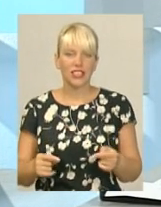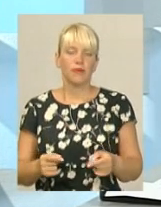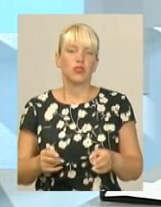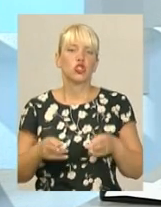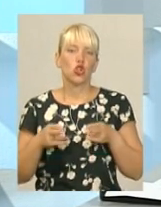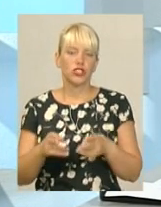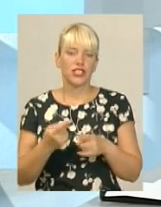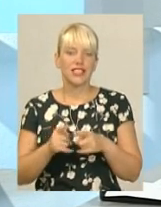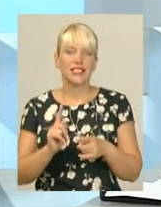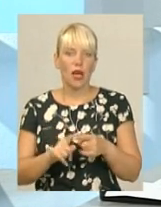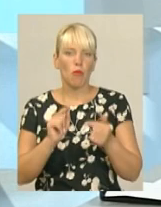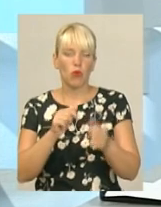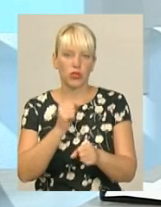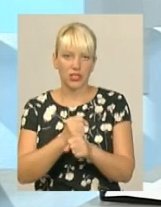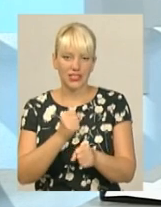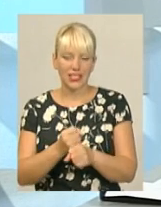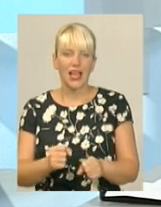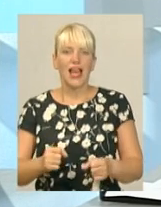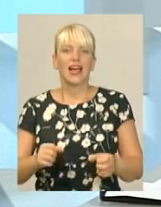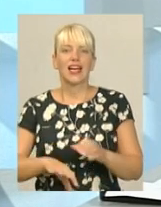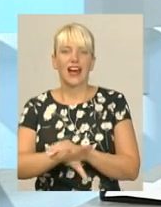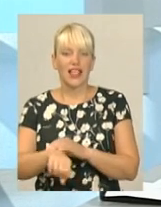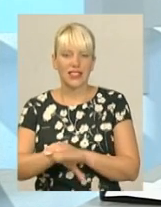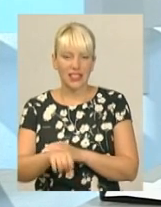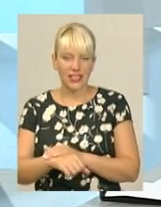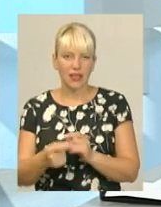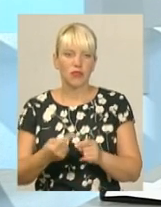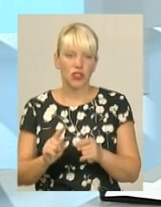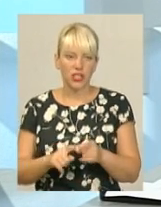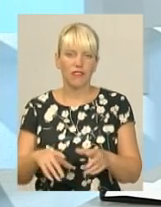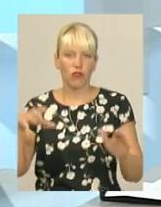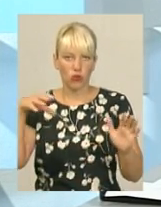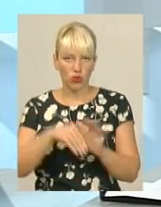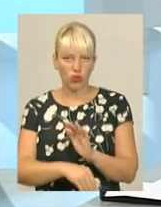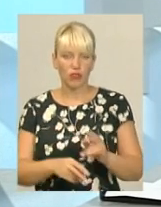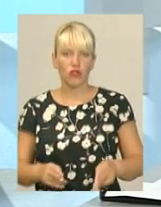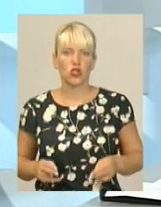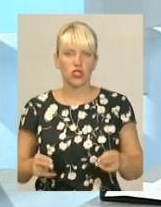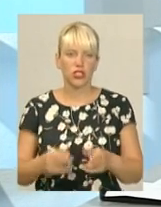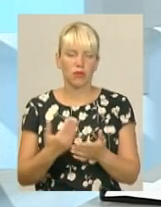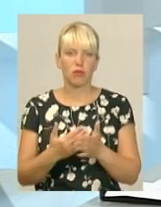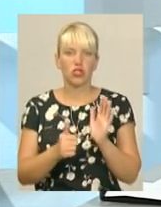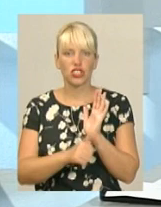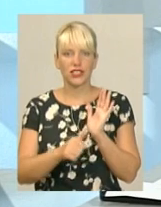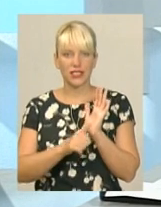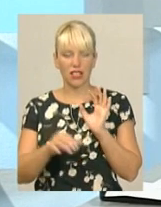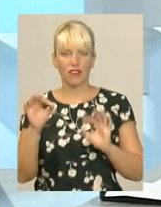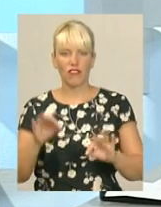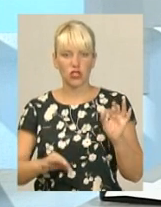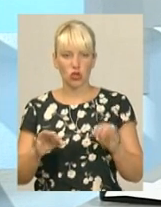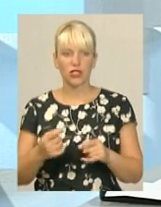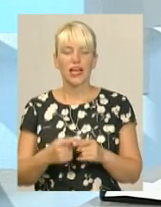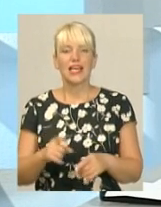крадіжкам та шахрайствам. Вони сьогодні в структурі злочинності займають десь до 60%, і